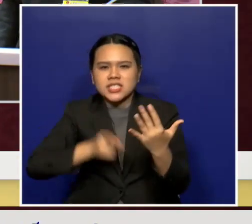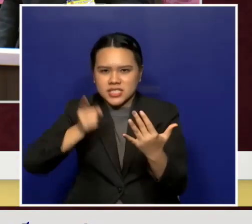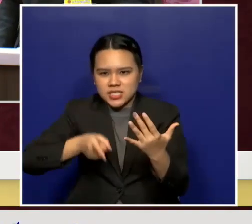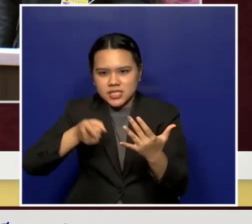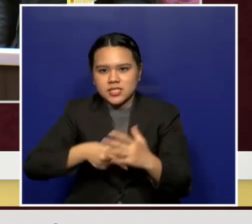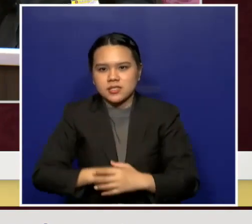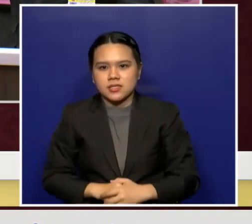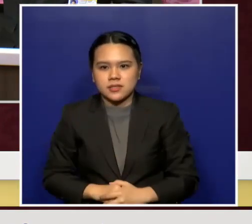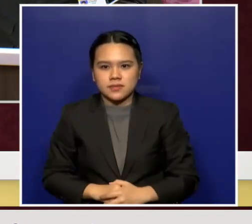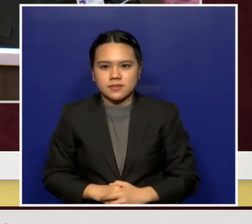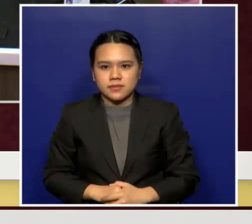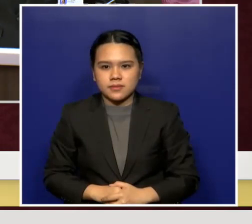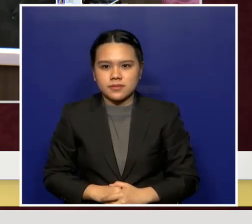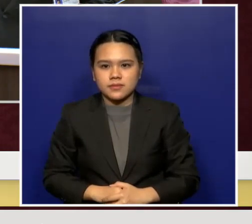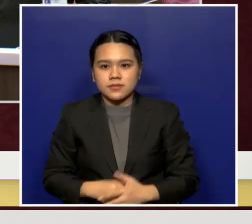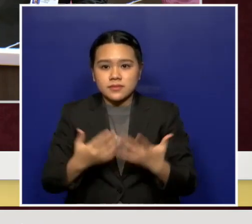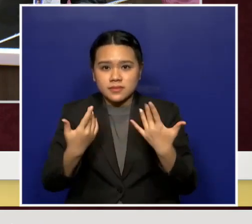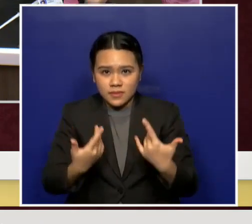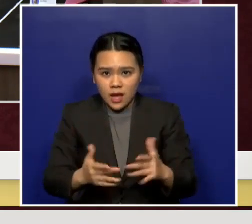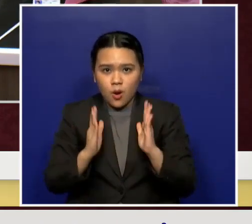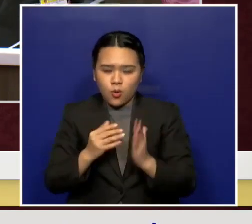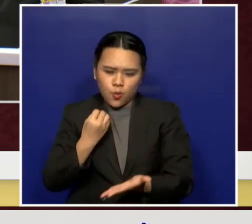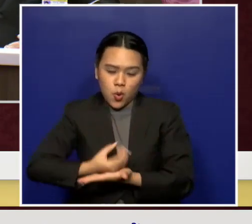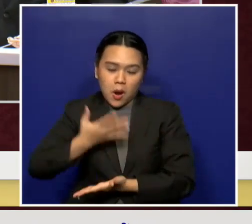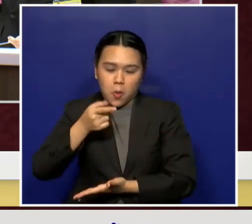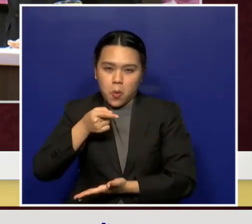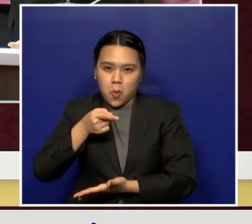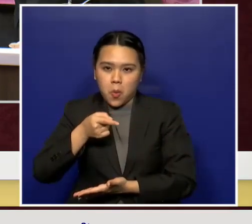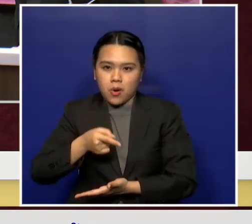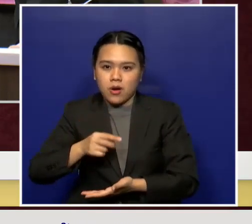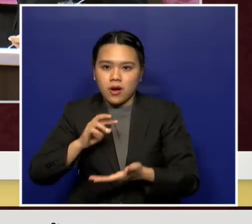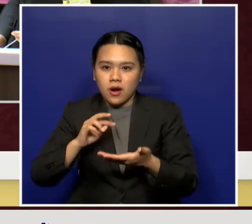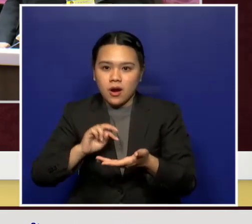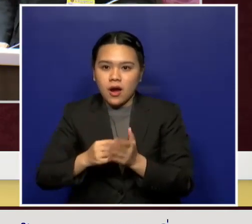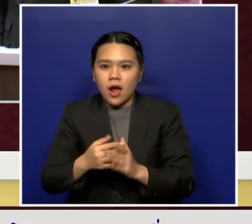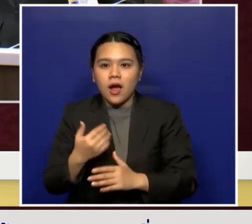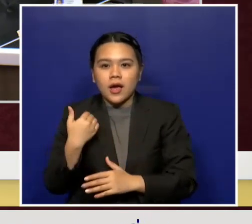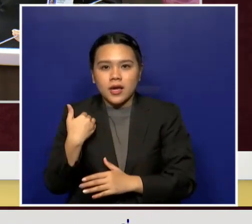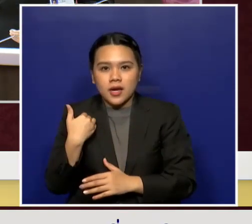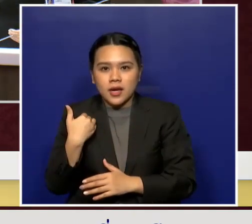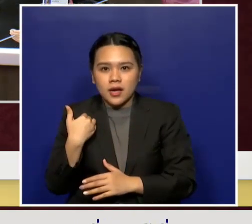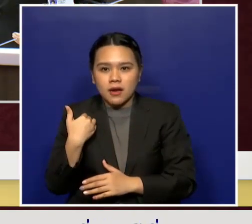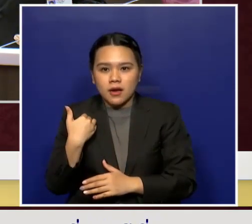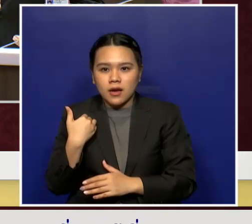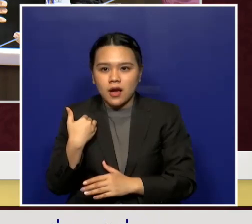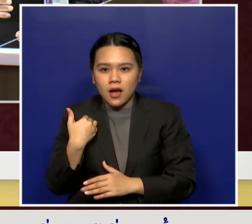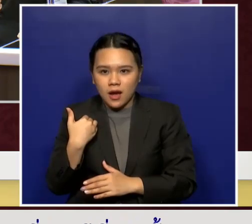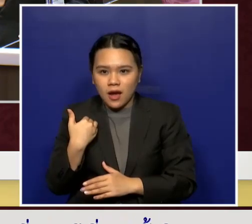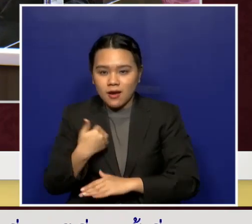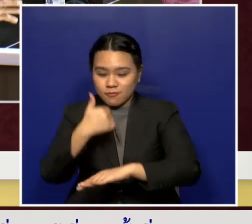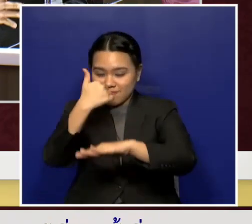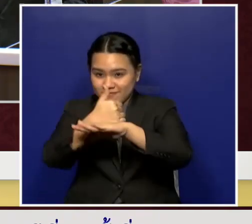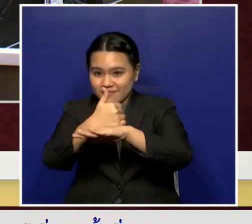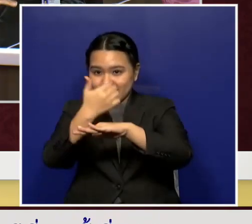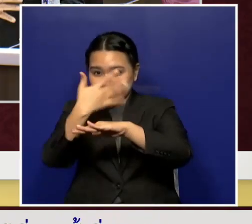เจ้าสัวนี่นะนอกจากจะกินรวบแล้วลูกน้องยังแทะกระดูกอีกมีการที่เขาเรียกว่า